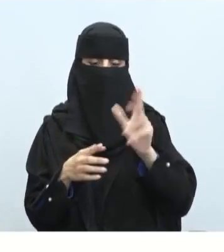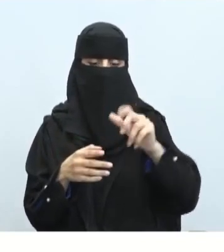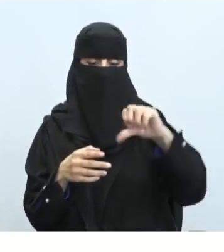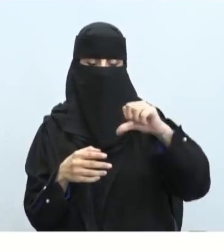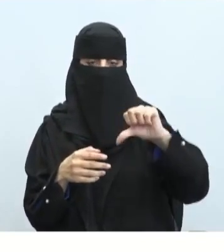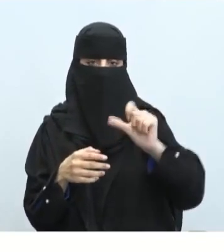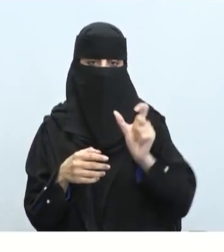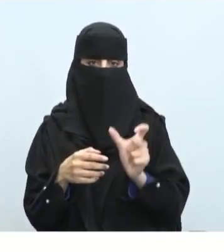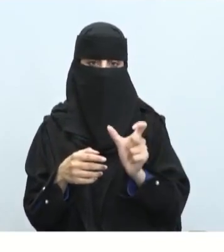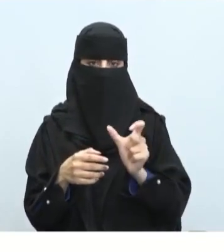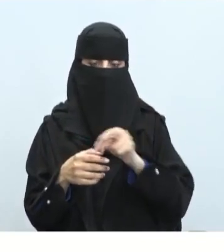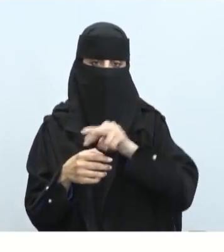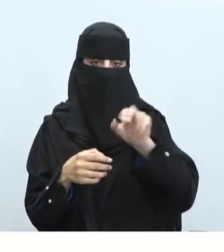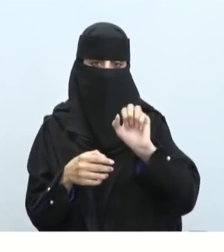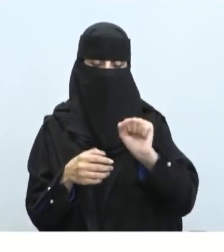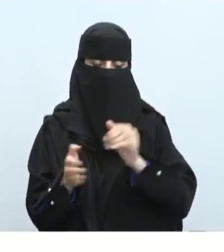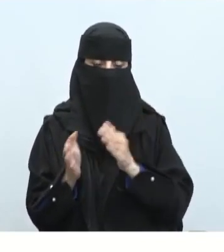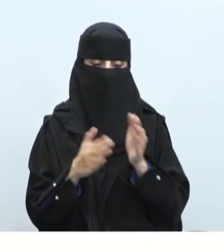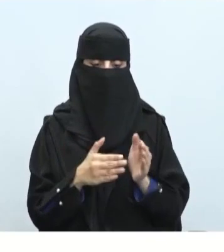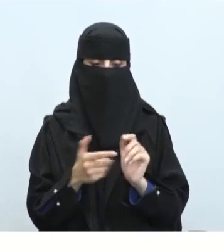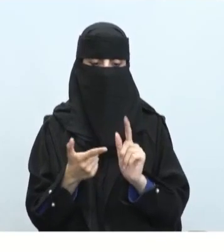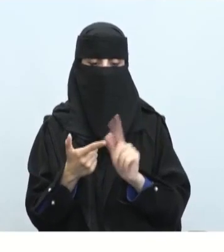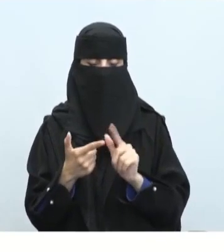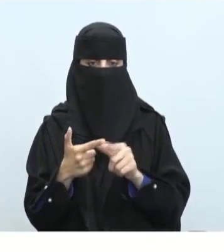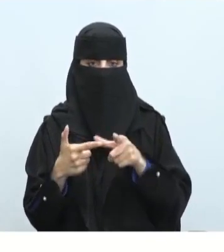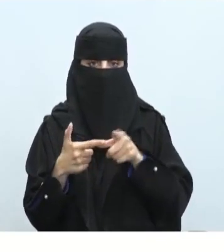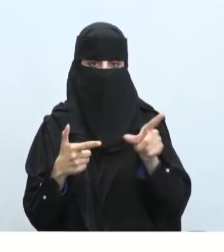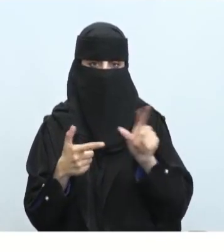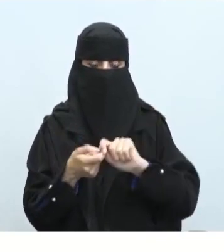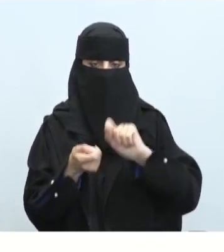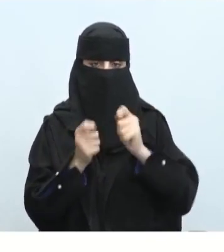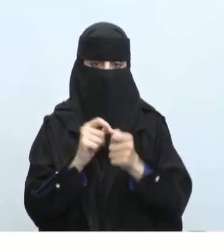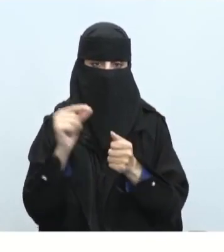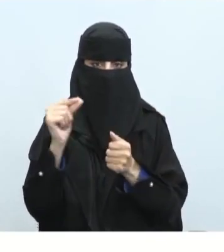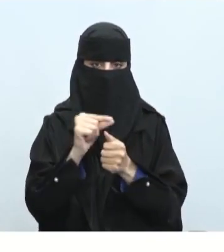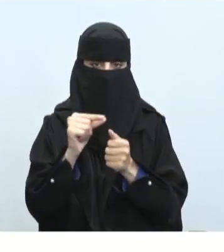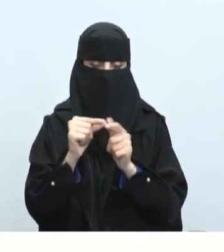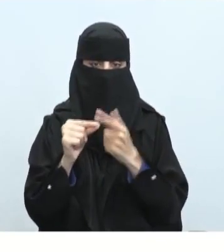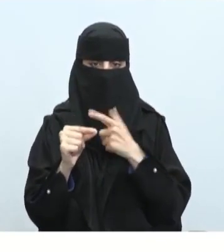اسمها وترفع الخبر ويسمى